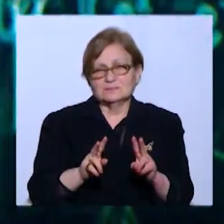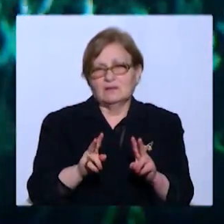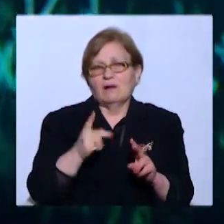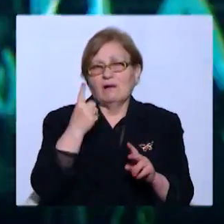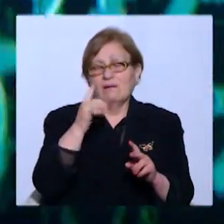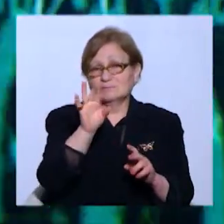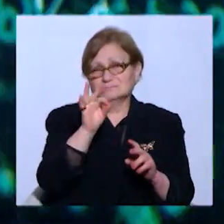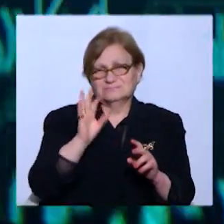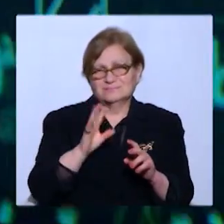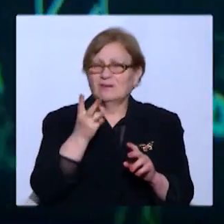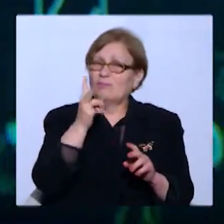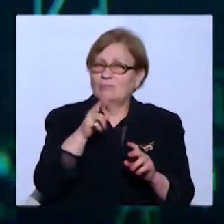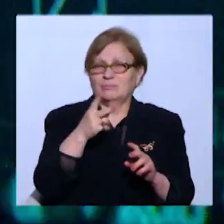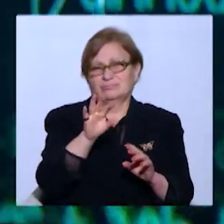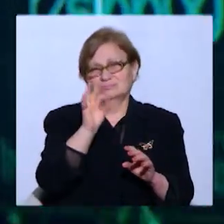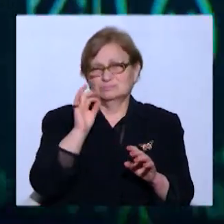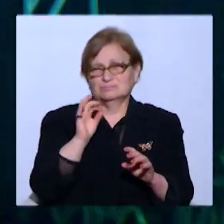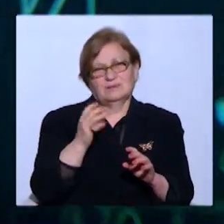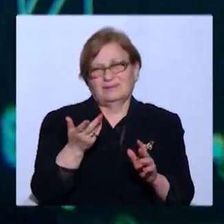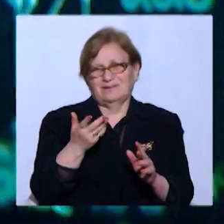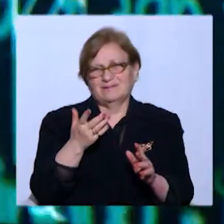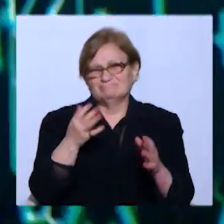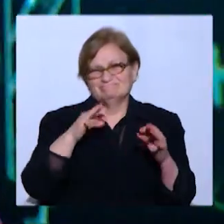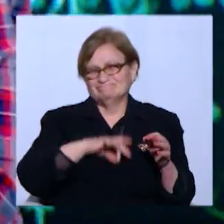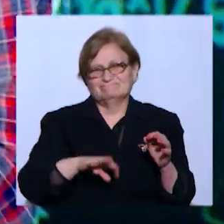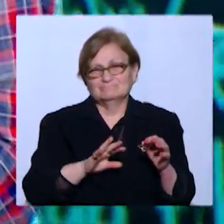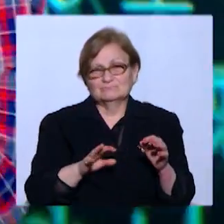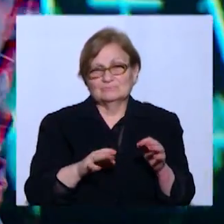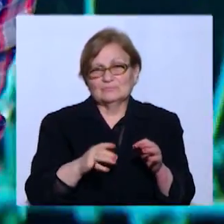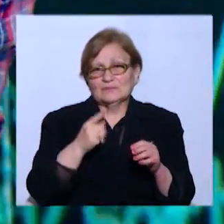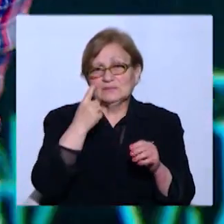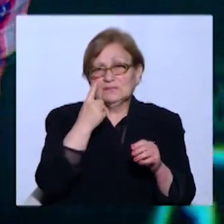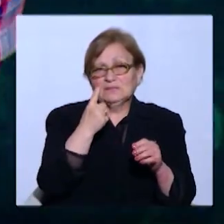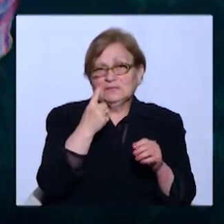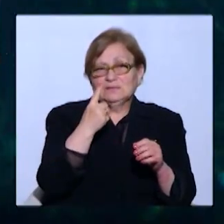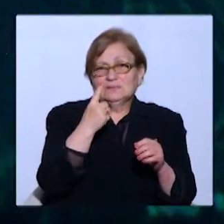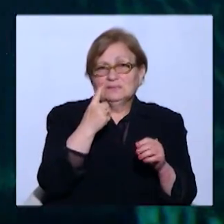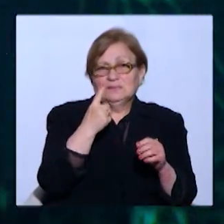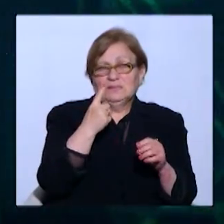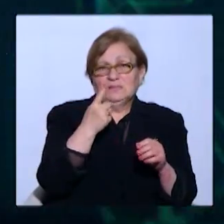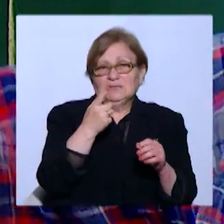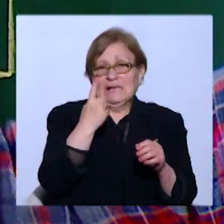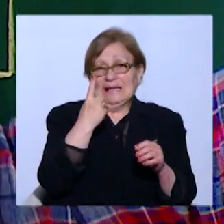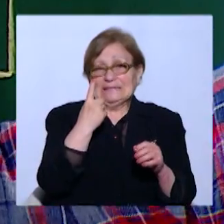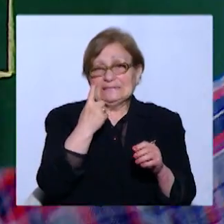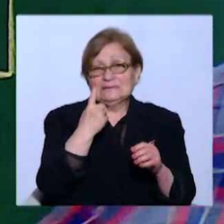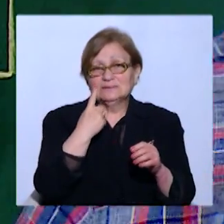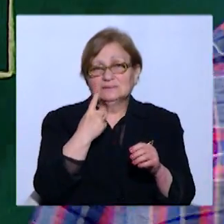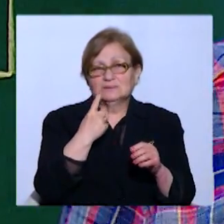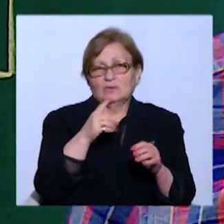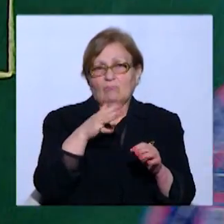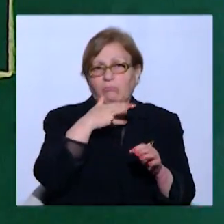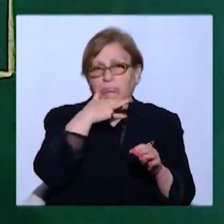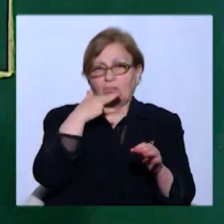მოხსნათ. არი ვარგებს. დავაბრუნოთ უკან. ერთიანი რო გამოვიდეს, ერთი, ორი, სამი,